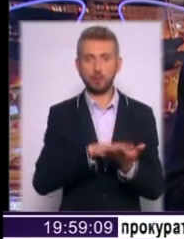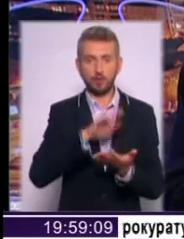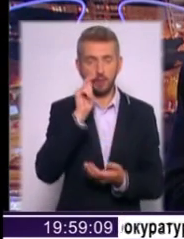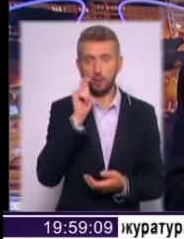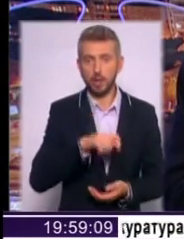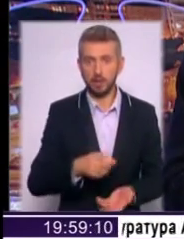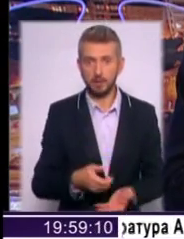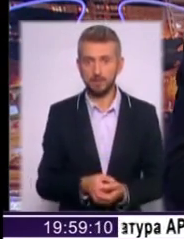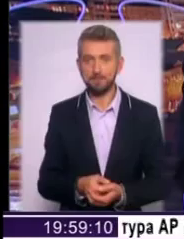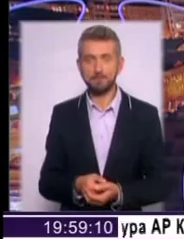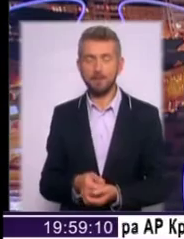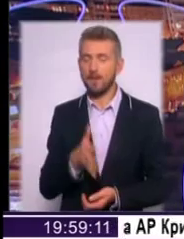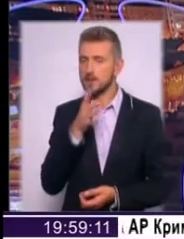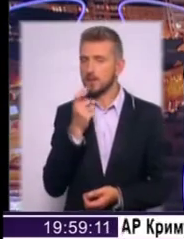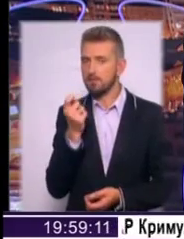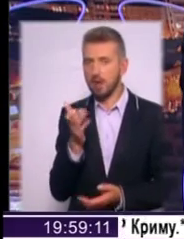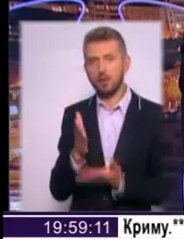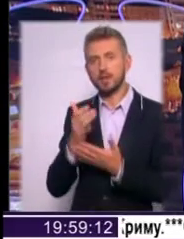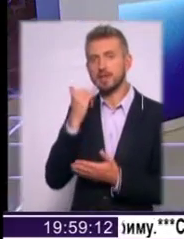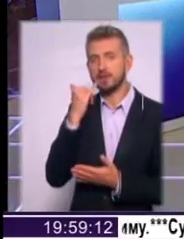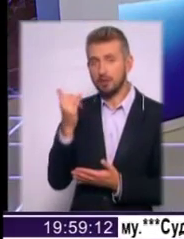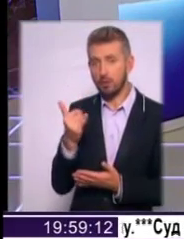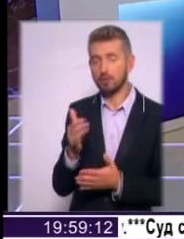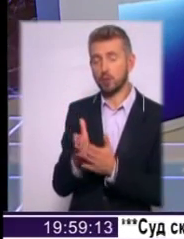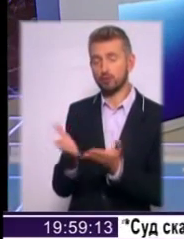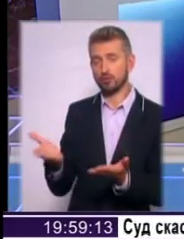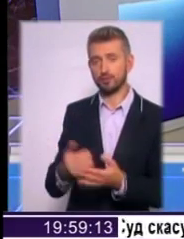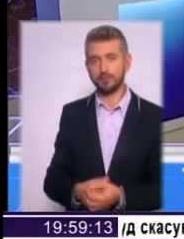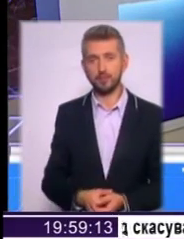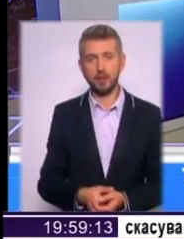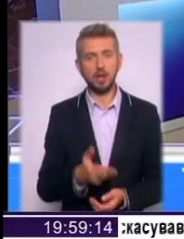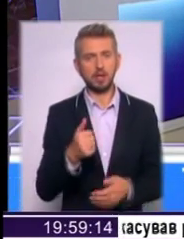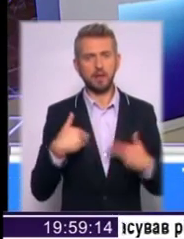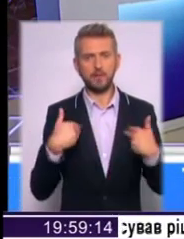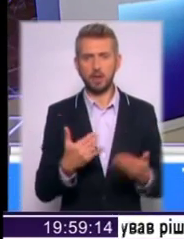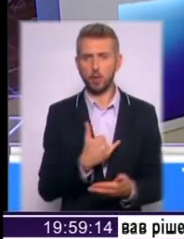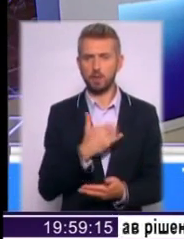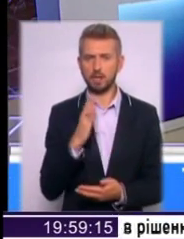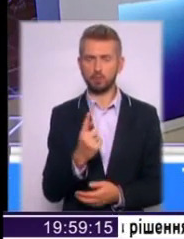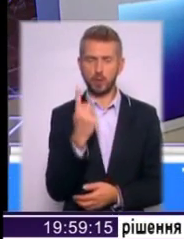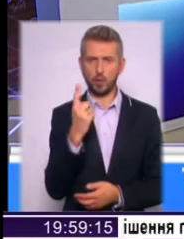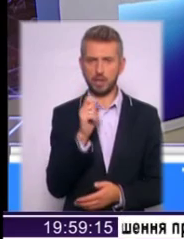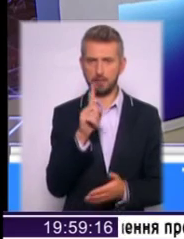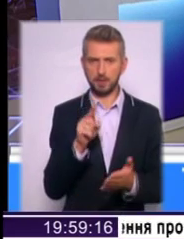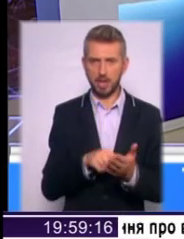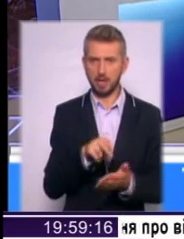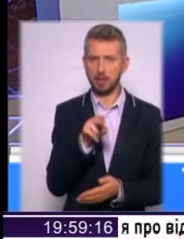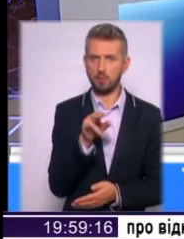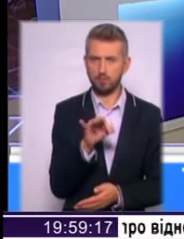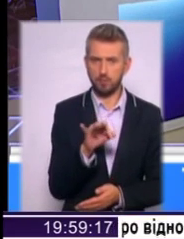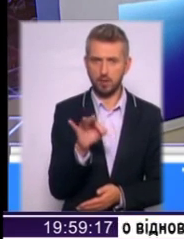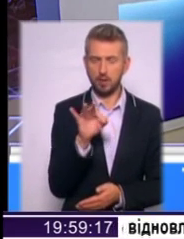Україні. Пане Юрію, у нас менше часу, є глядач, мені підказують. Прошу, будь ласка. Да, вітаю. У мене буде одне питання